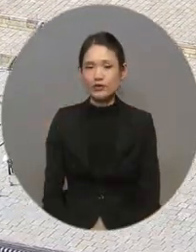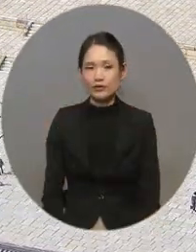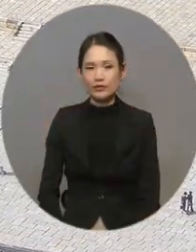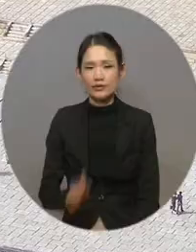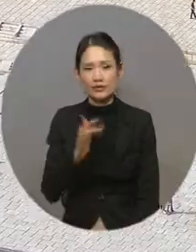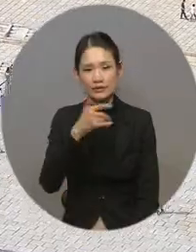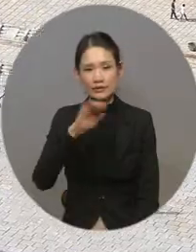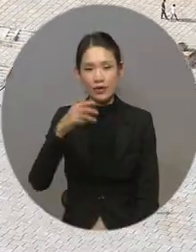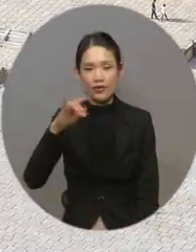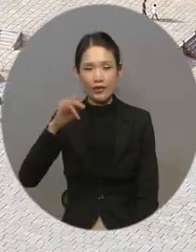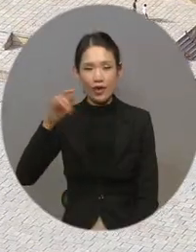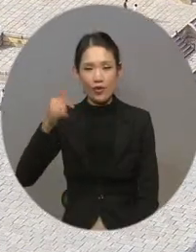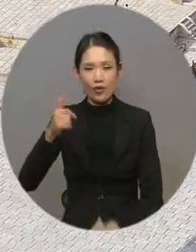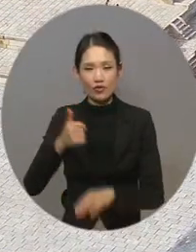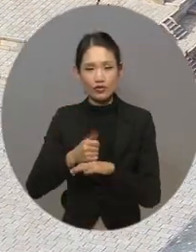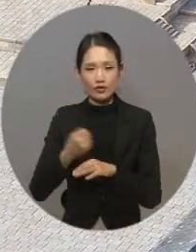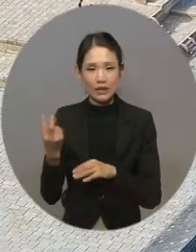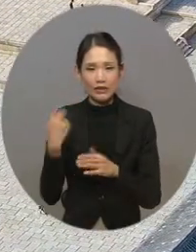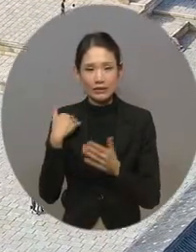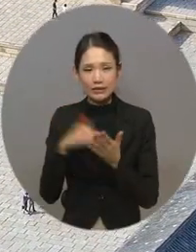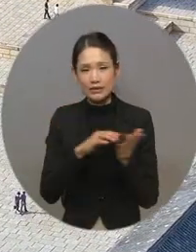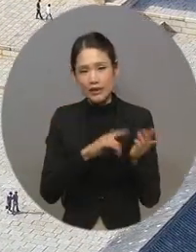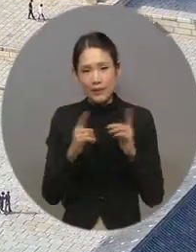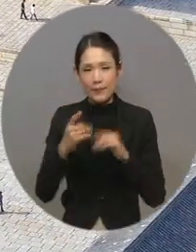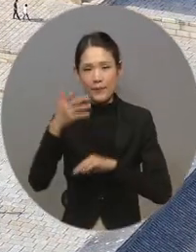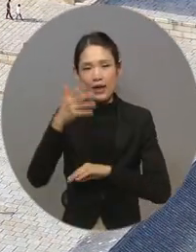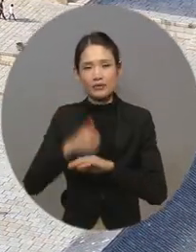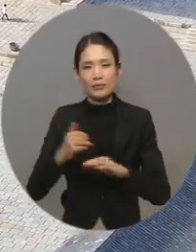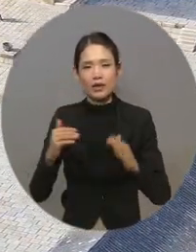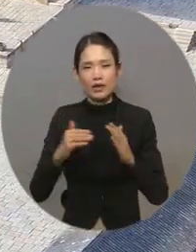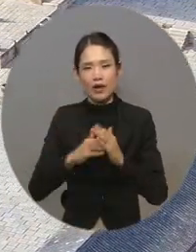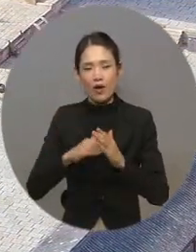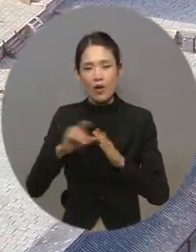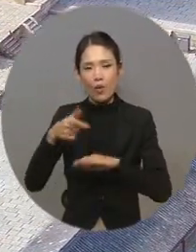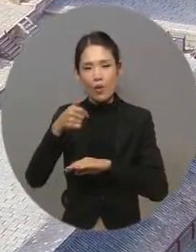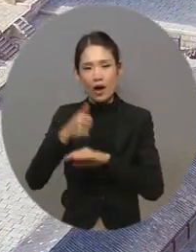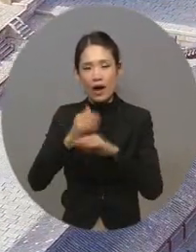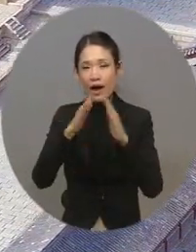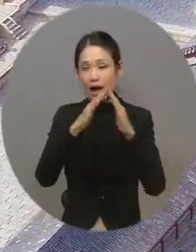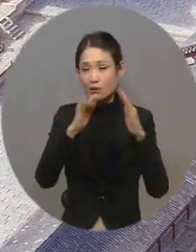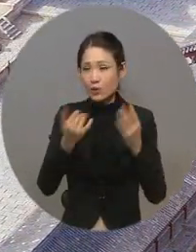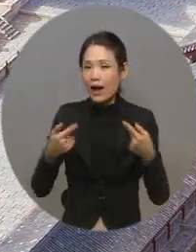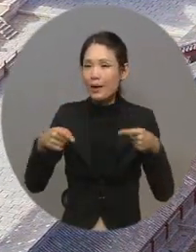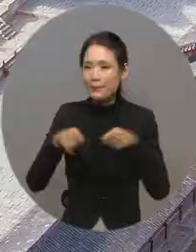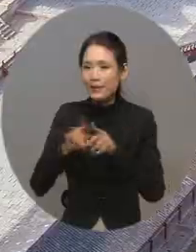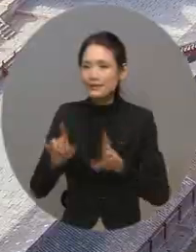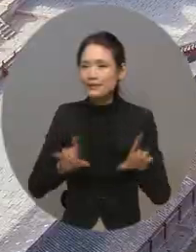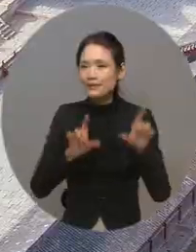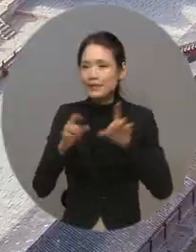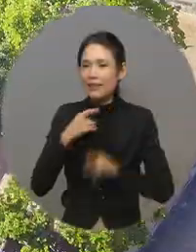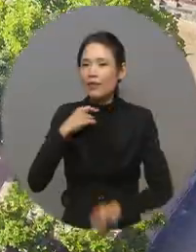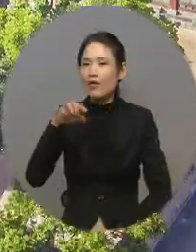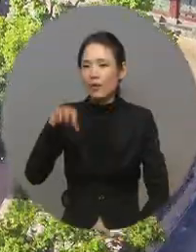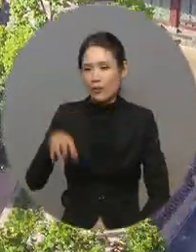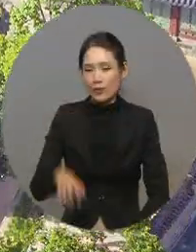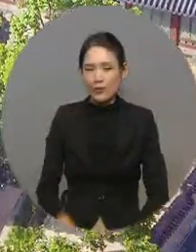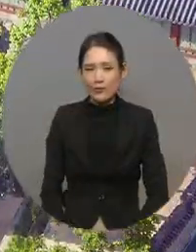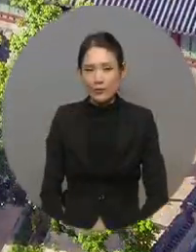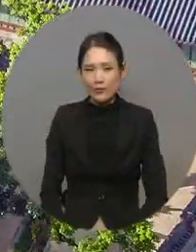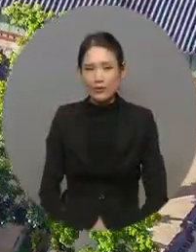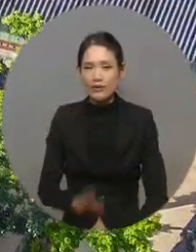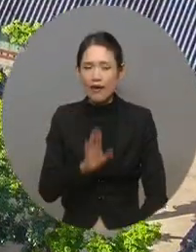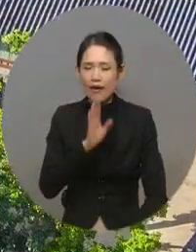흥선대원군이 경복궁을 재건했지만 마지막까지 왕가의 가족들이 머물던 곳이 이곳 창덕궁이었고